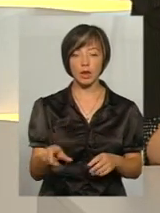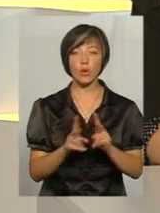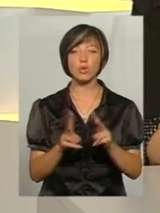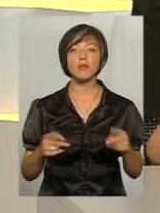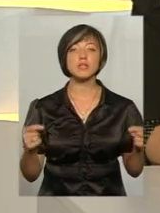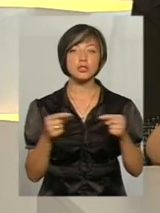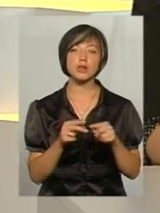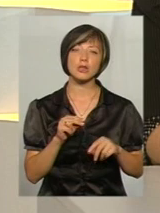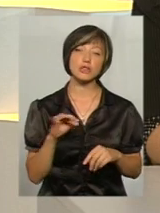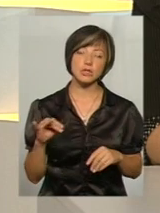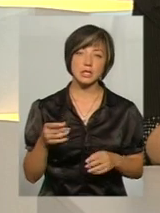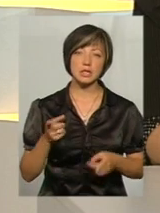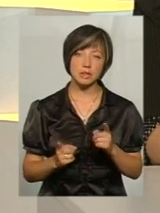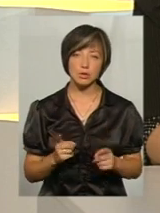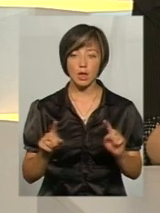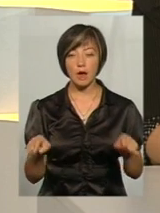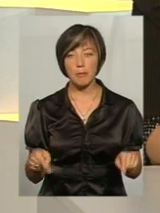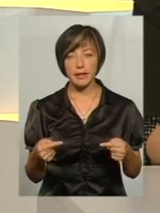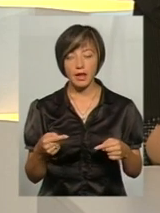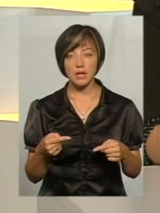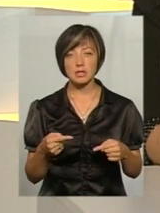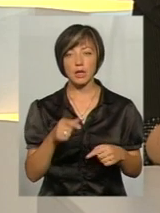Хто визначає, чи дійсно реабілітація, яку